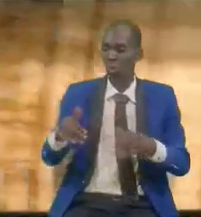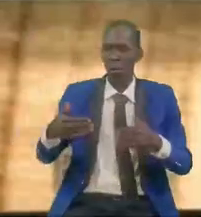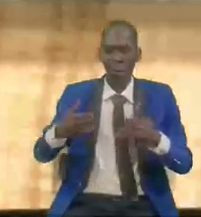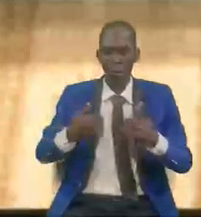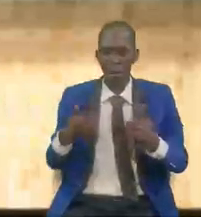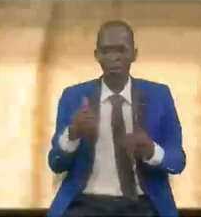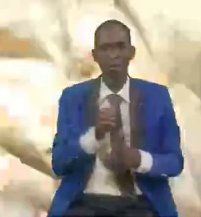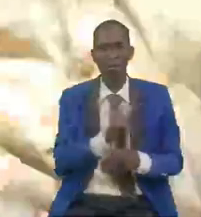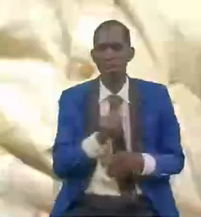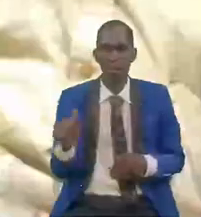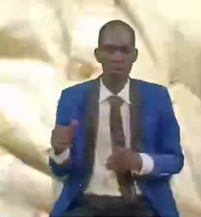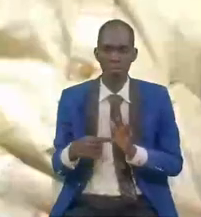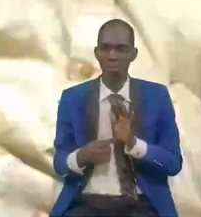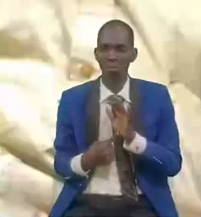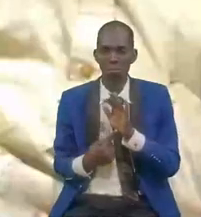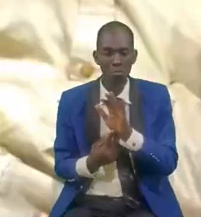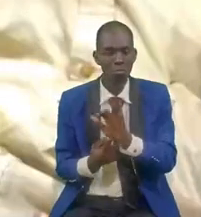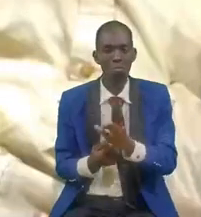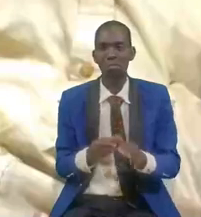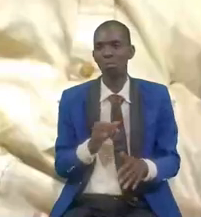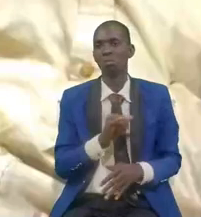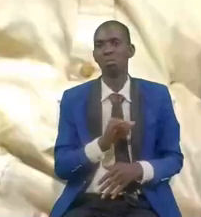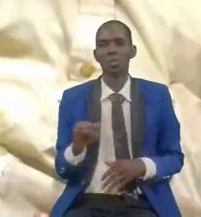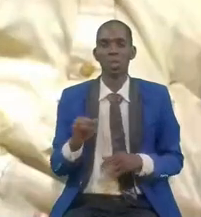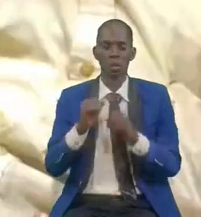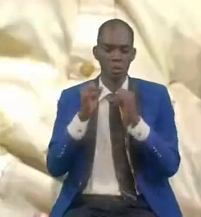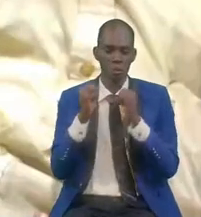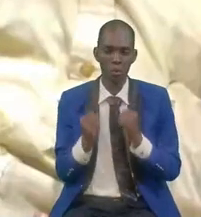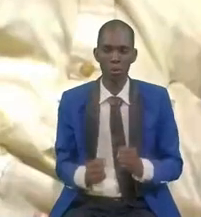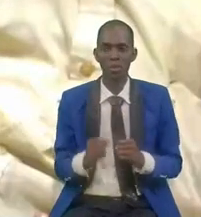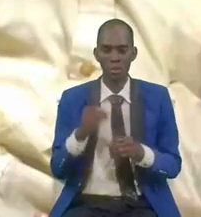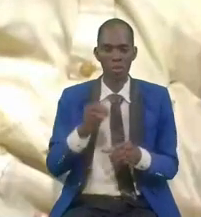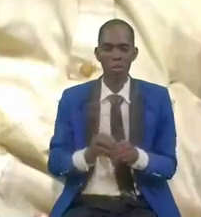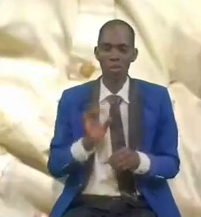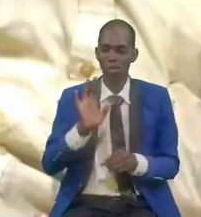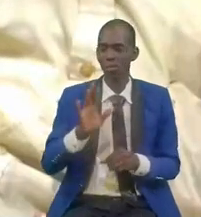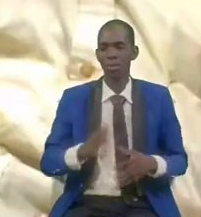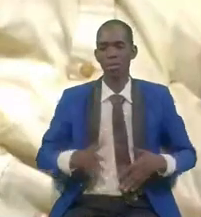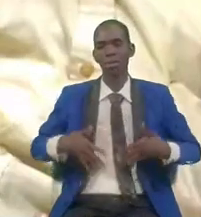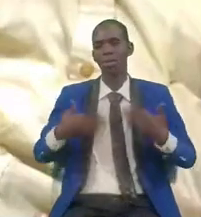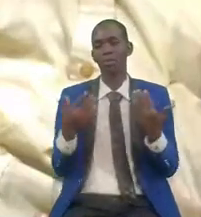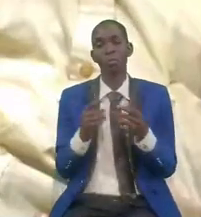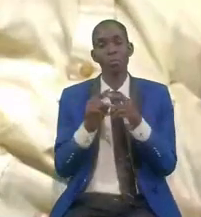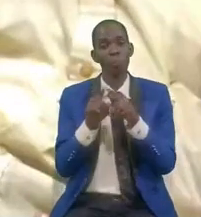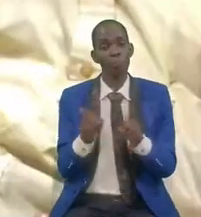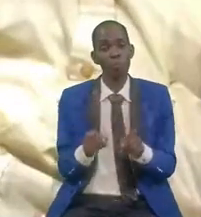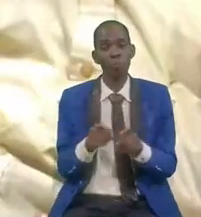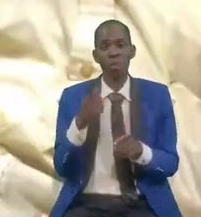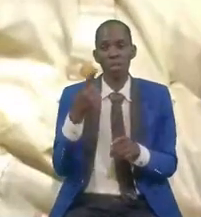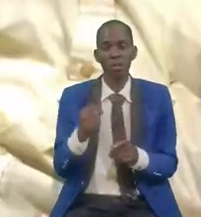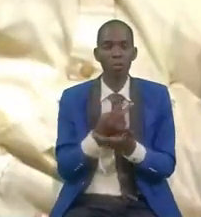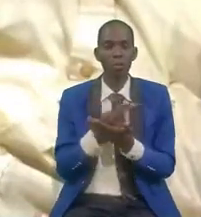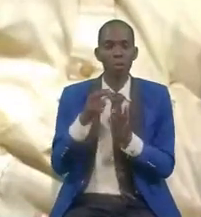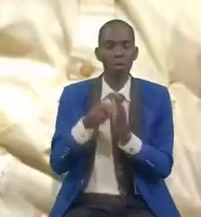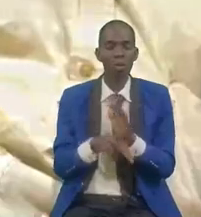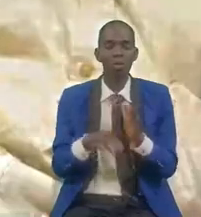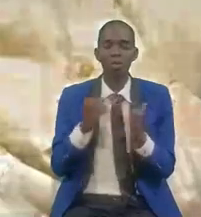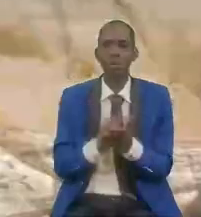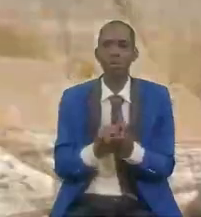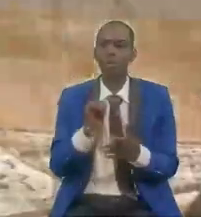pas la parole, la puissance qui se reflète en lui. Mais la